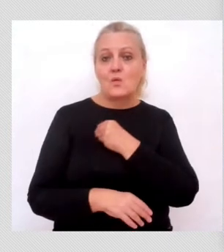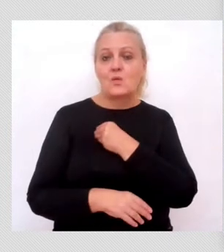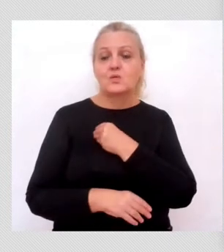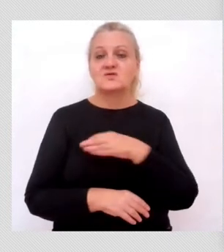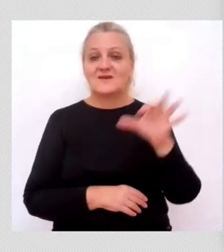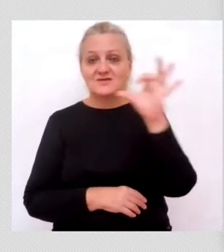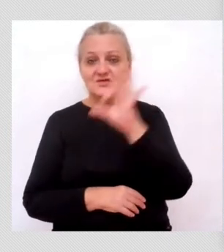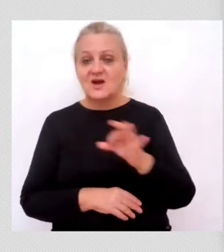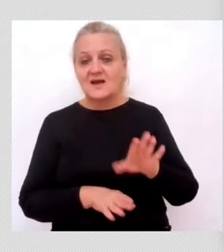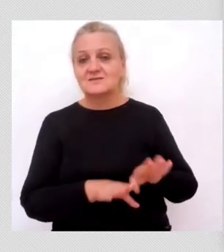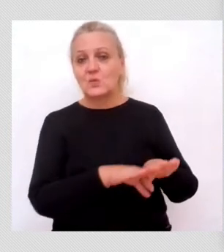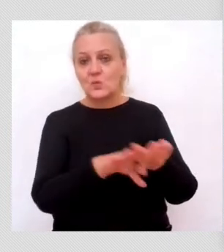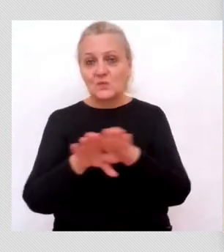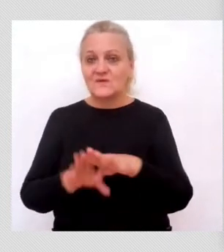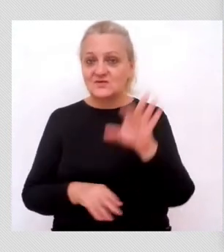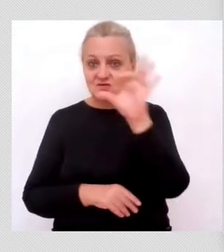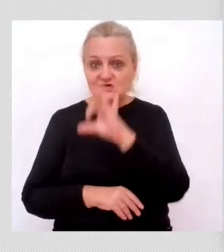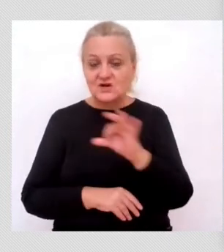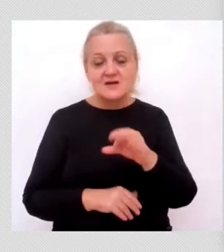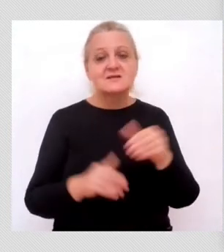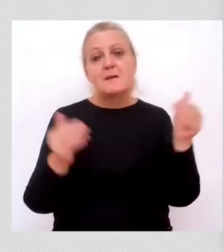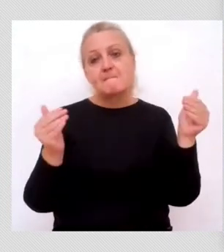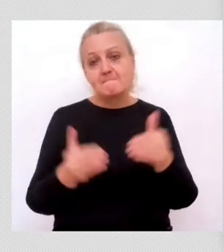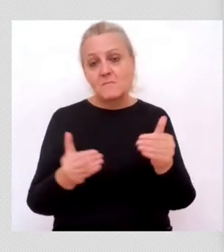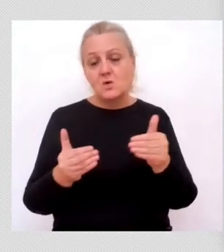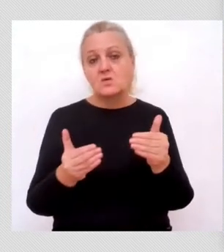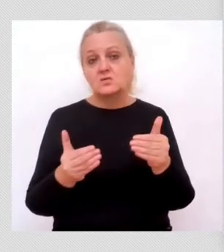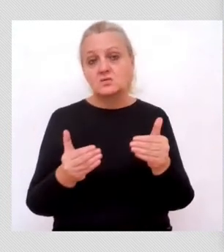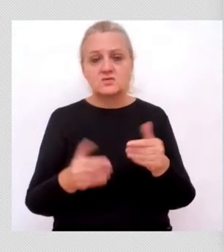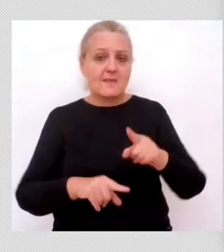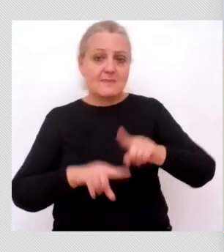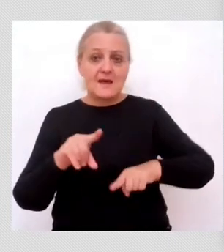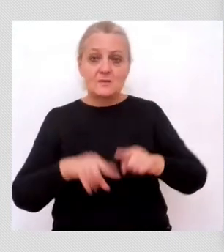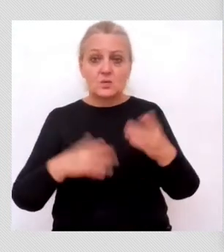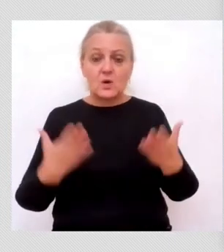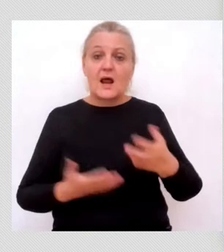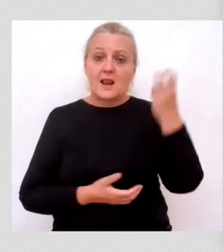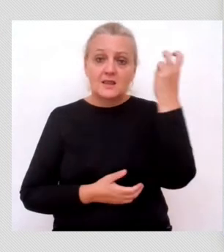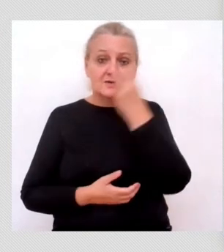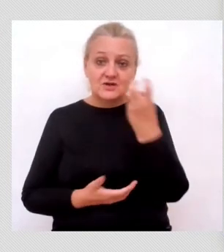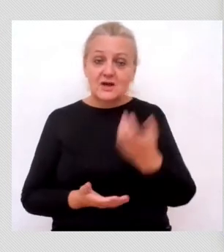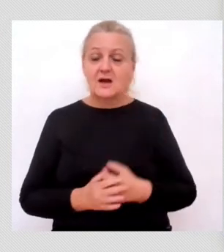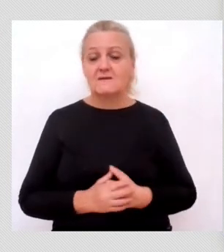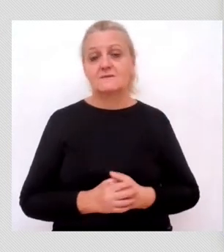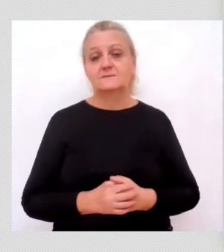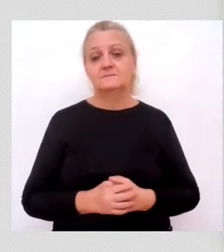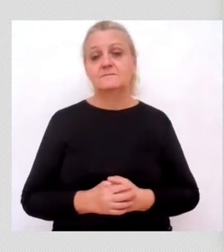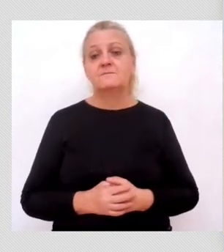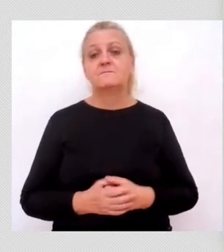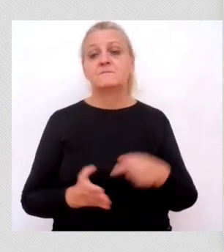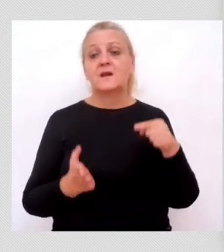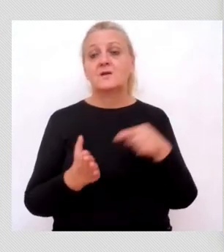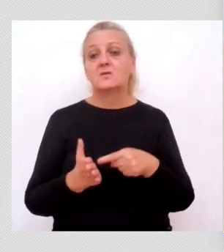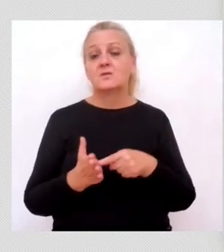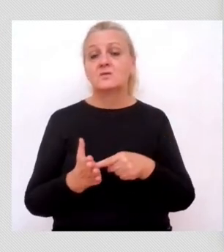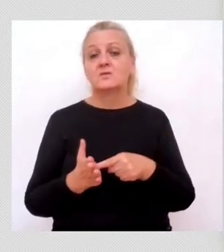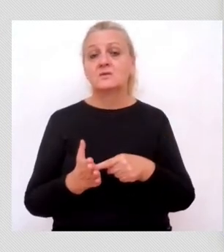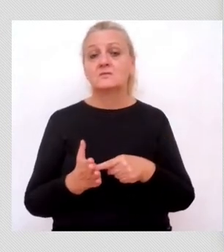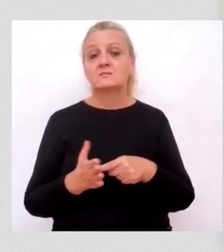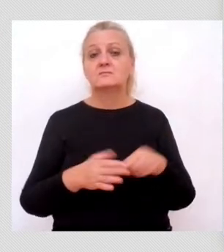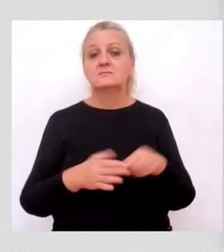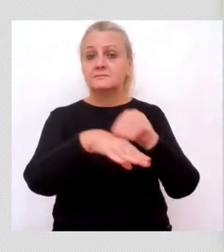o równość szans może być naturalny i ciekawy. Co do